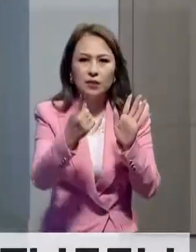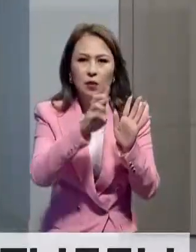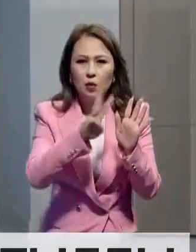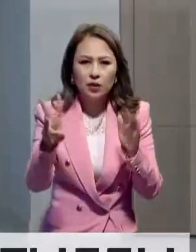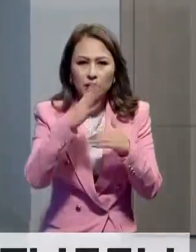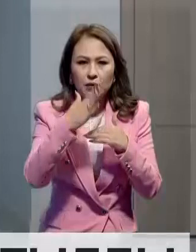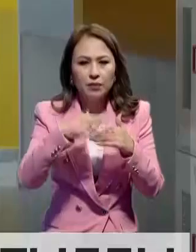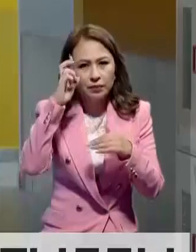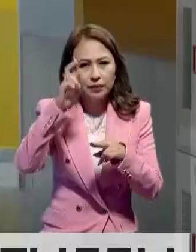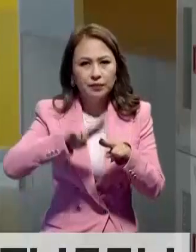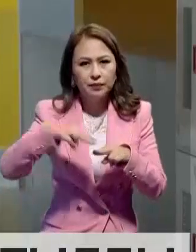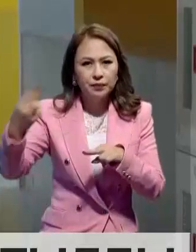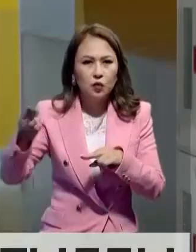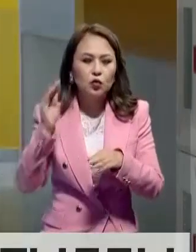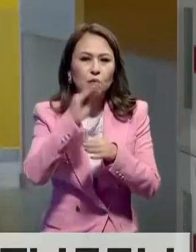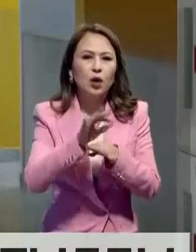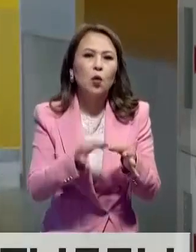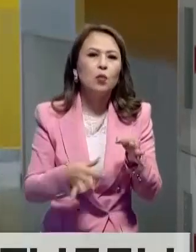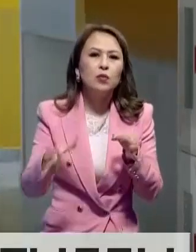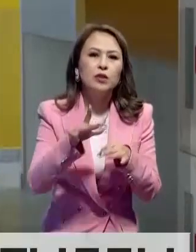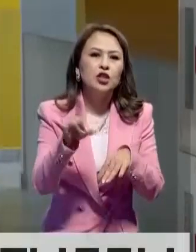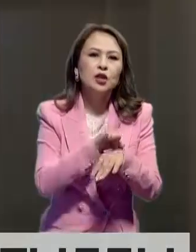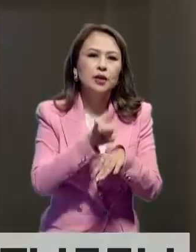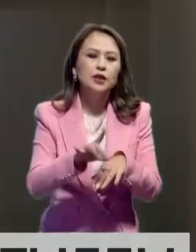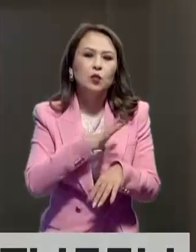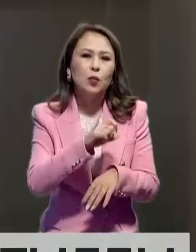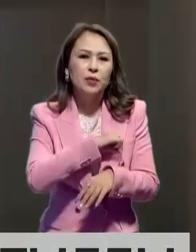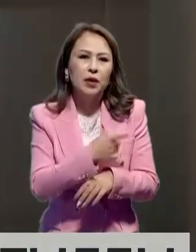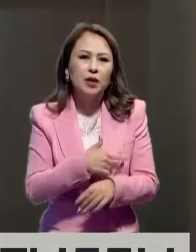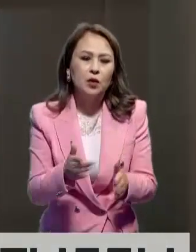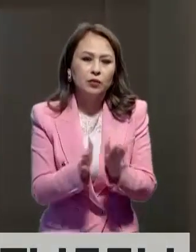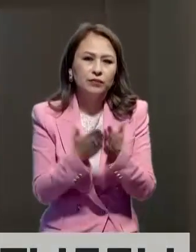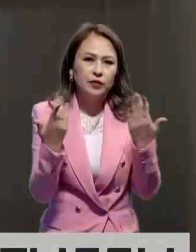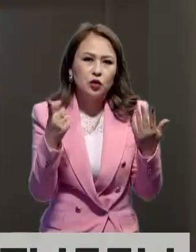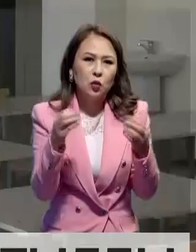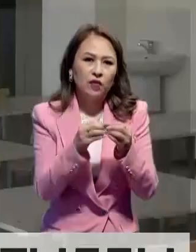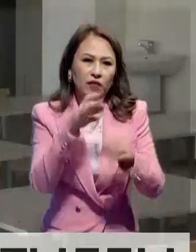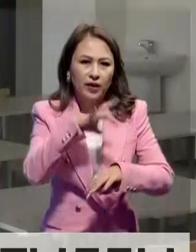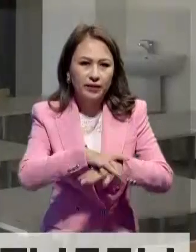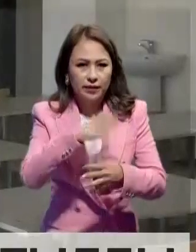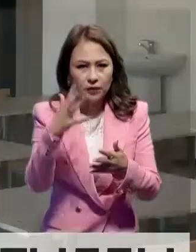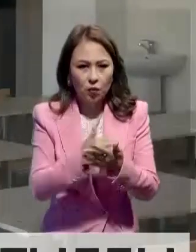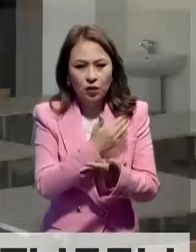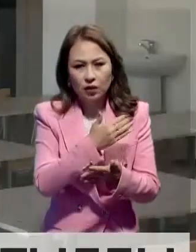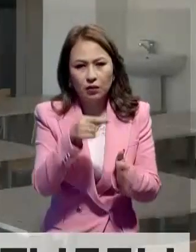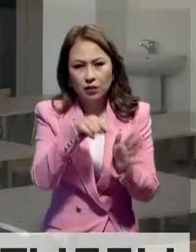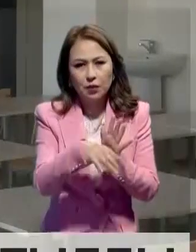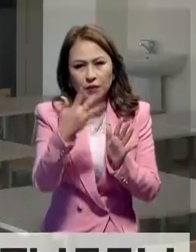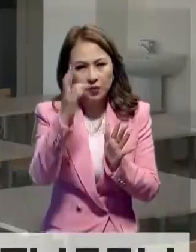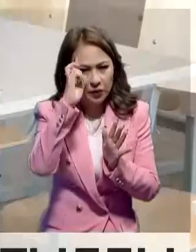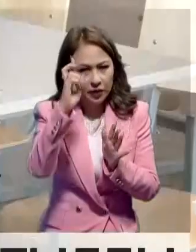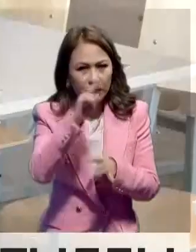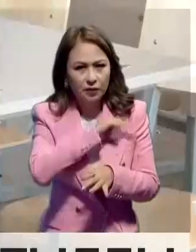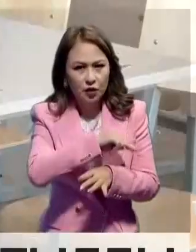81 миллион теңгені мемлекетке қайтарды. Сонымен қатар облыста жалған дипломдарды пайдаланудың 110 фактісі анықталды. Олардың қатарында